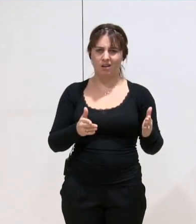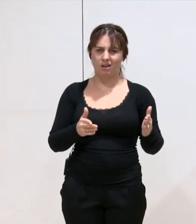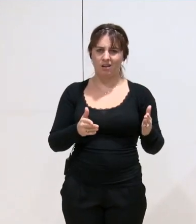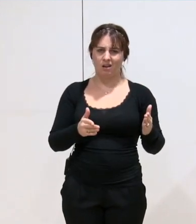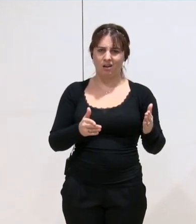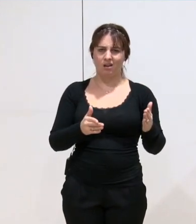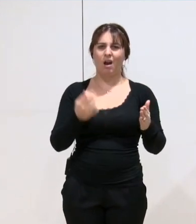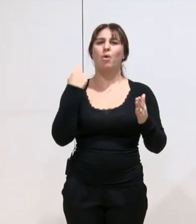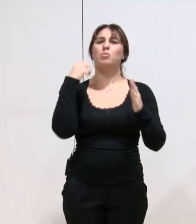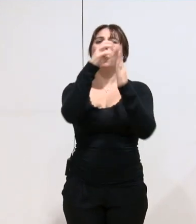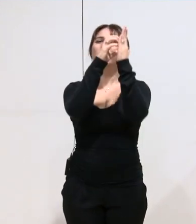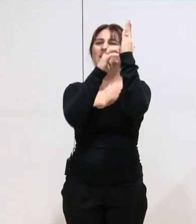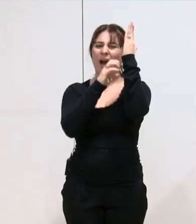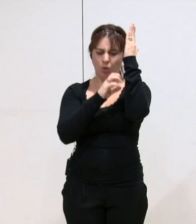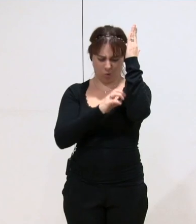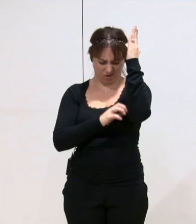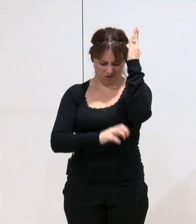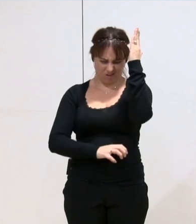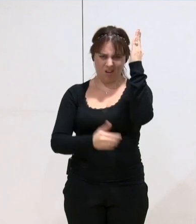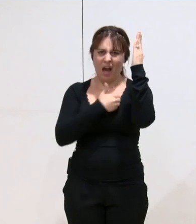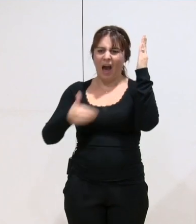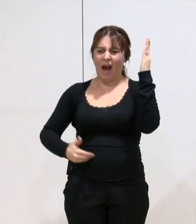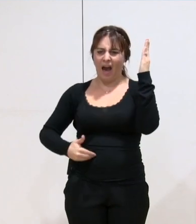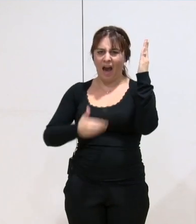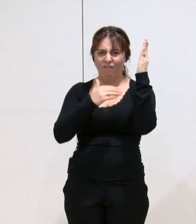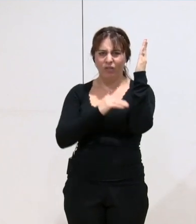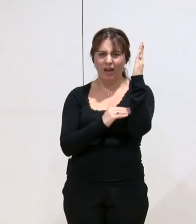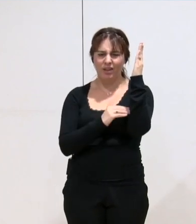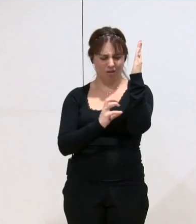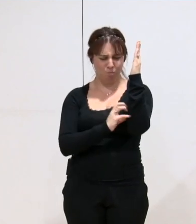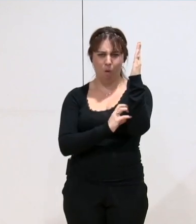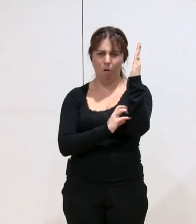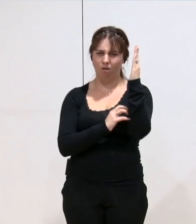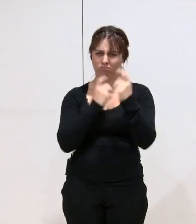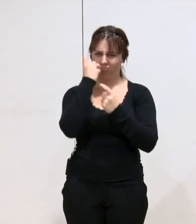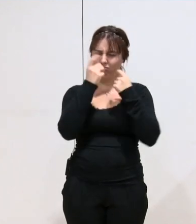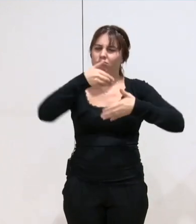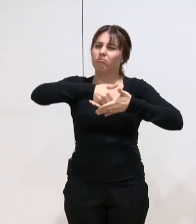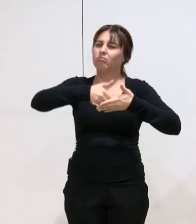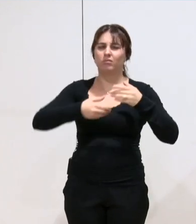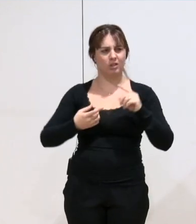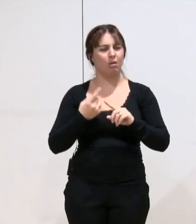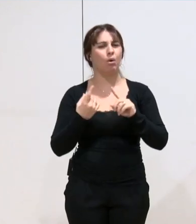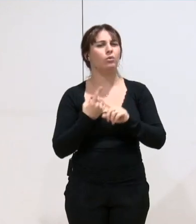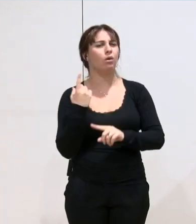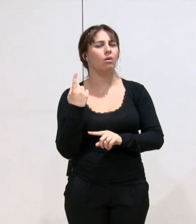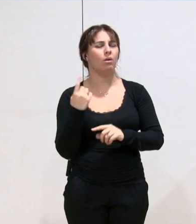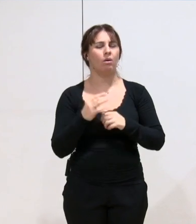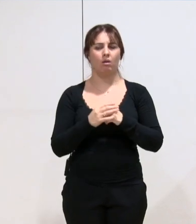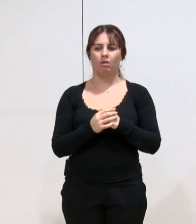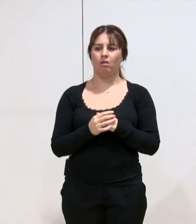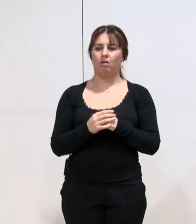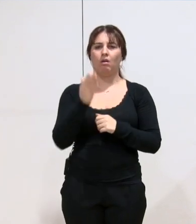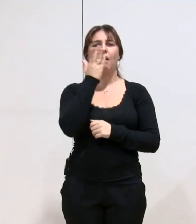position, c'est-à-dire l'importance qu'elle a dans son contenu. Et vous avez annoncé en